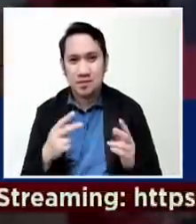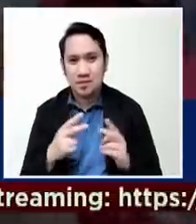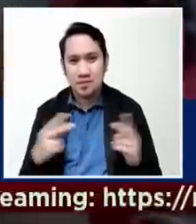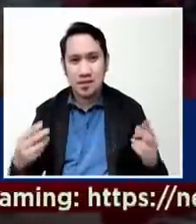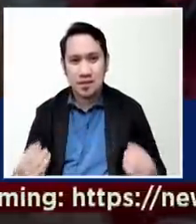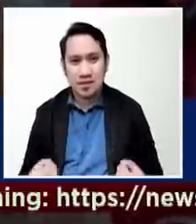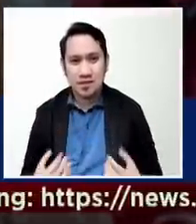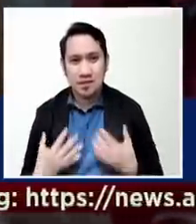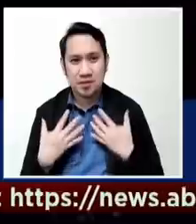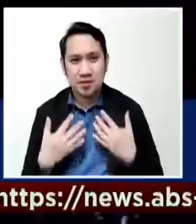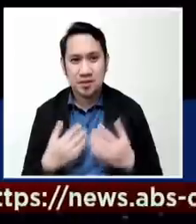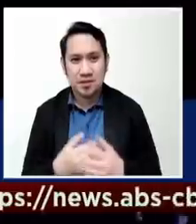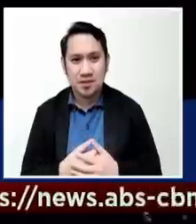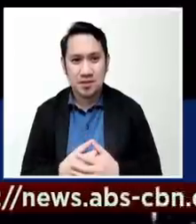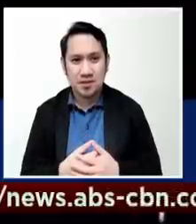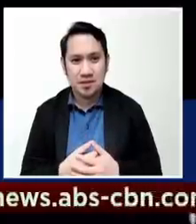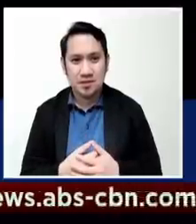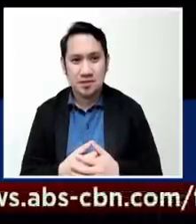Sabi inspiring.